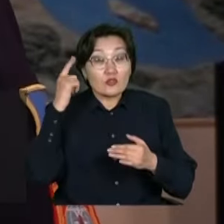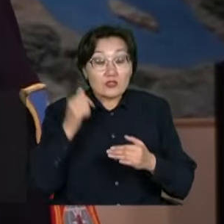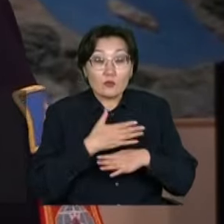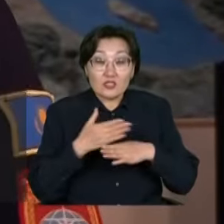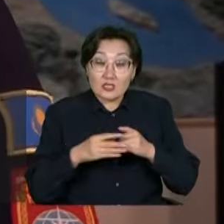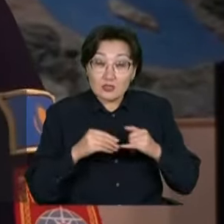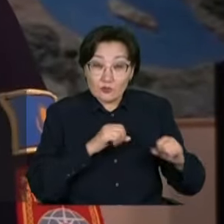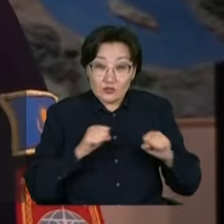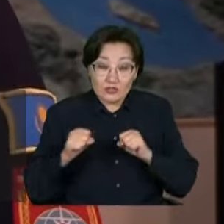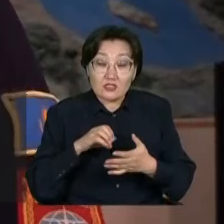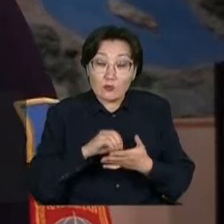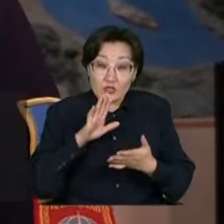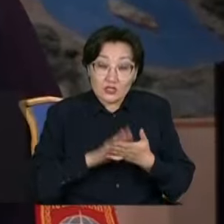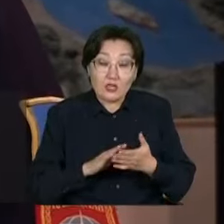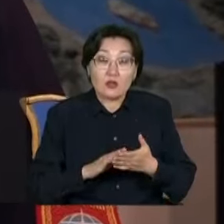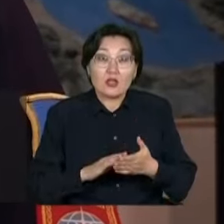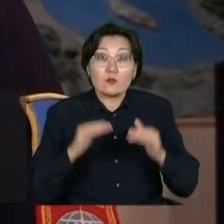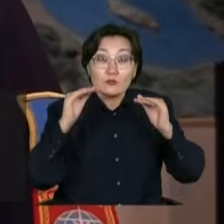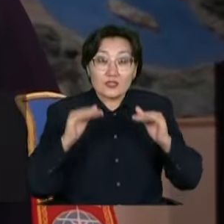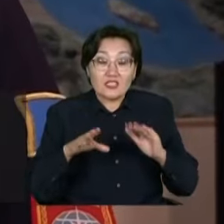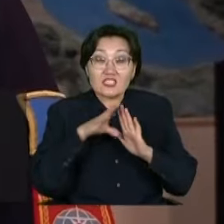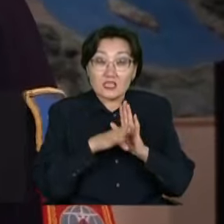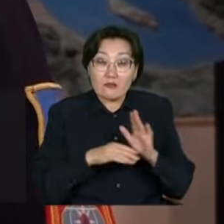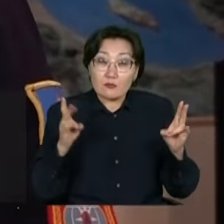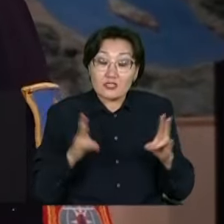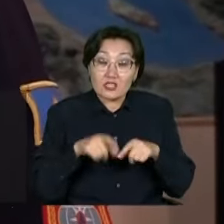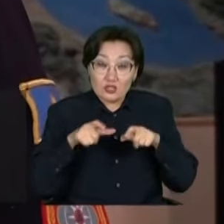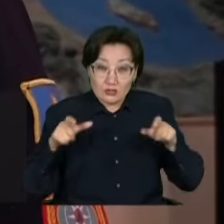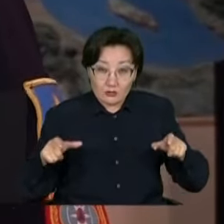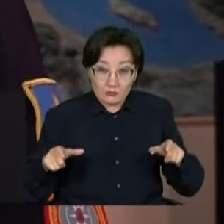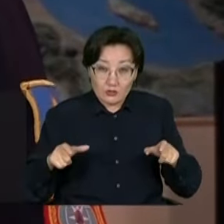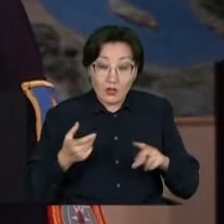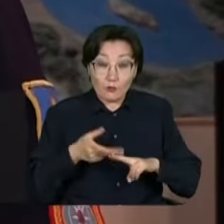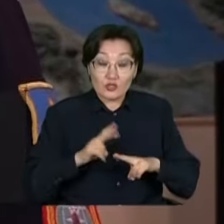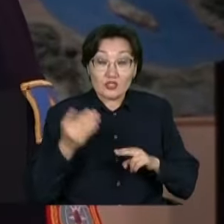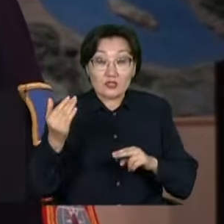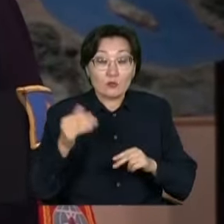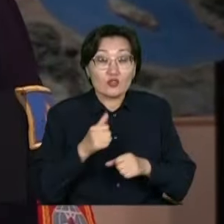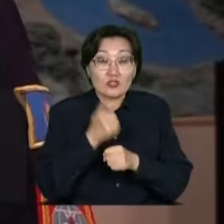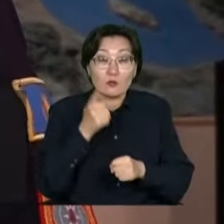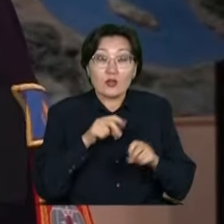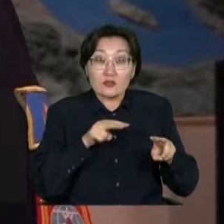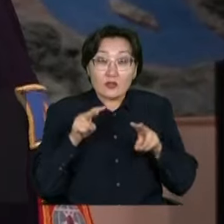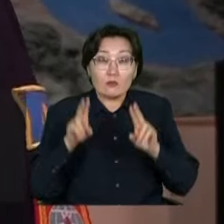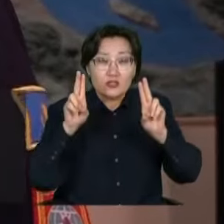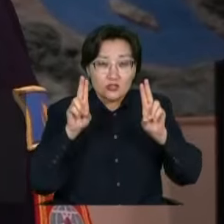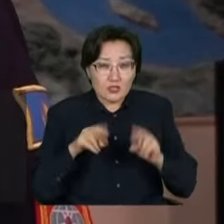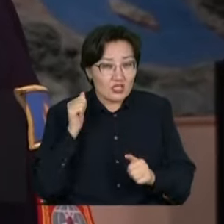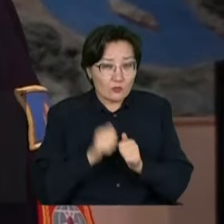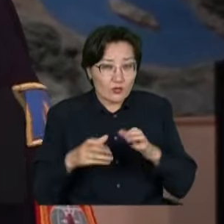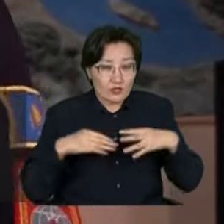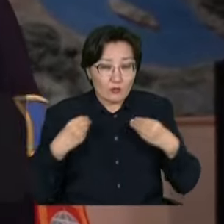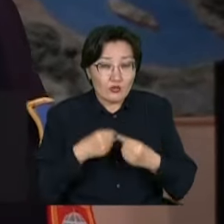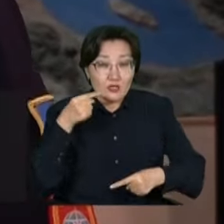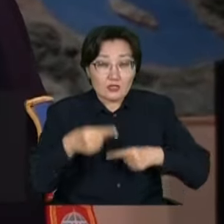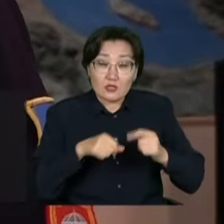после землетрясений фиксируются довольно низкие показатели пострадавшего населения, потому что они строго следуют всем правилам. Каждая семья